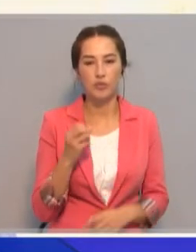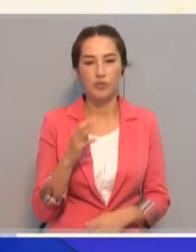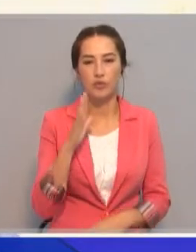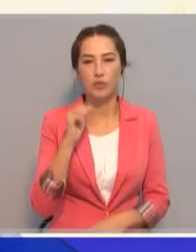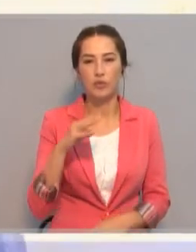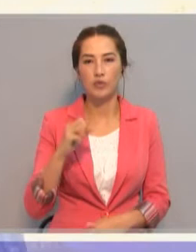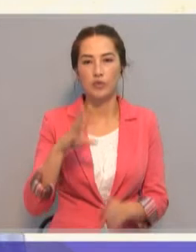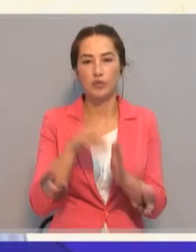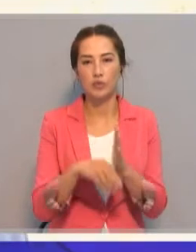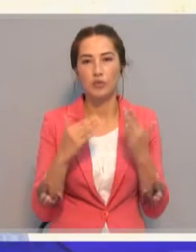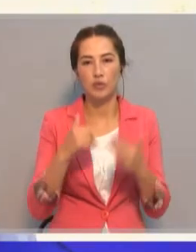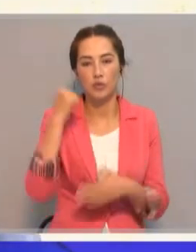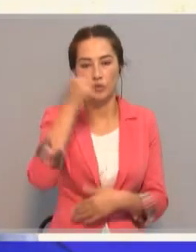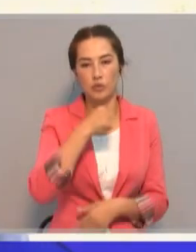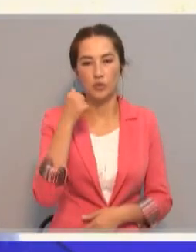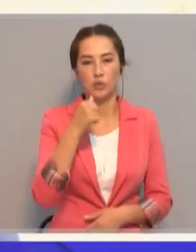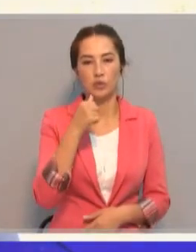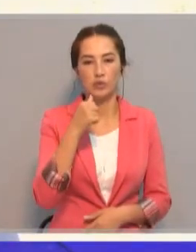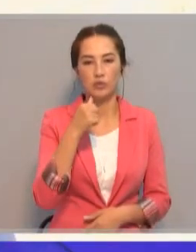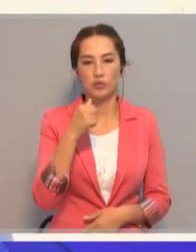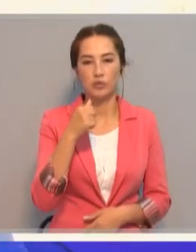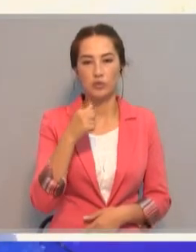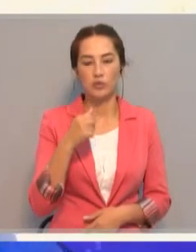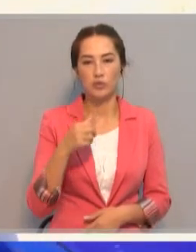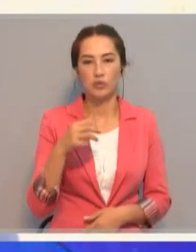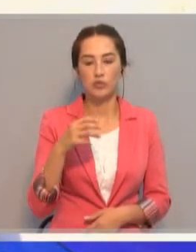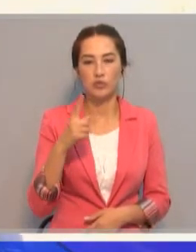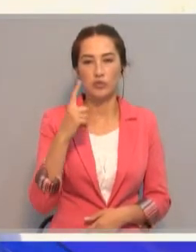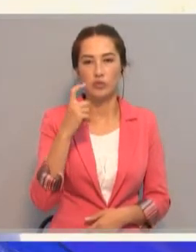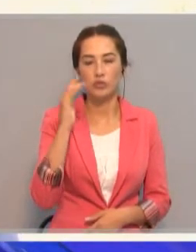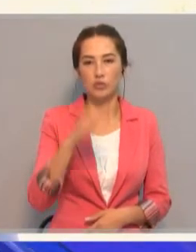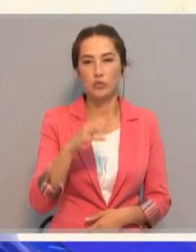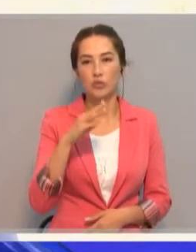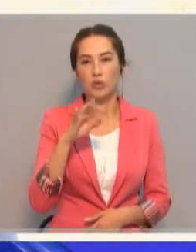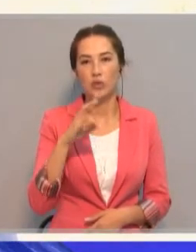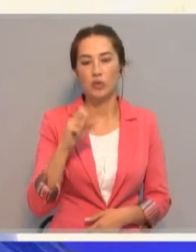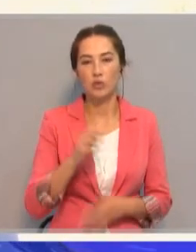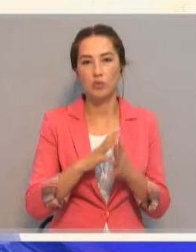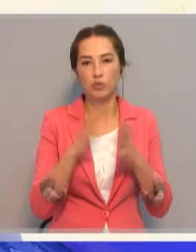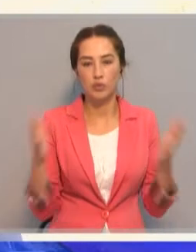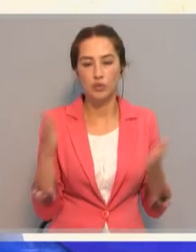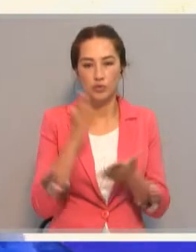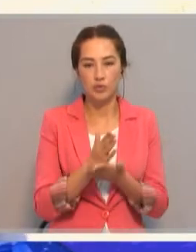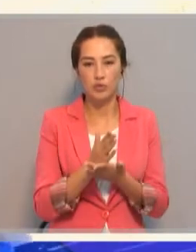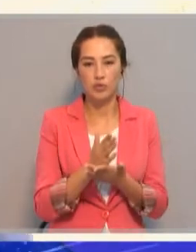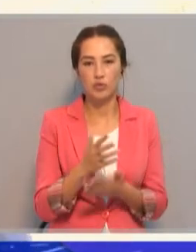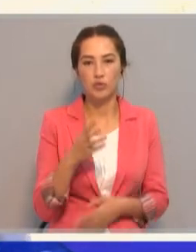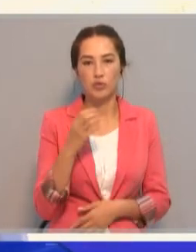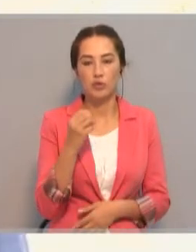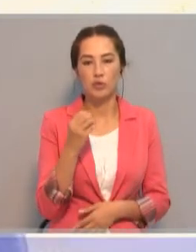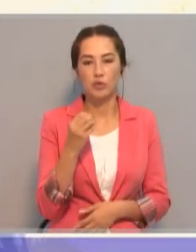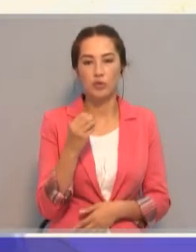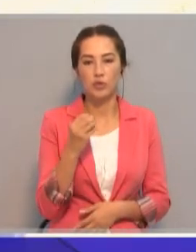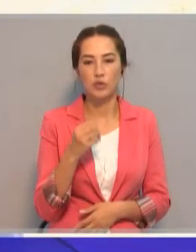мақта дақылына, биылғы жылғы дақылына саны 100 мың тоннадан астам өнім аламыз деп жоспарланып отырмыз.